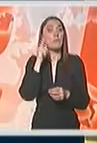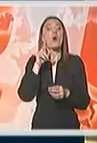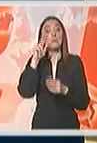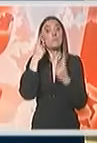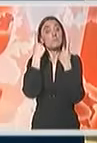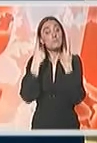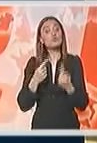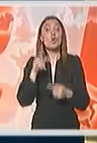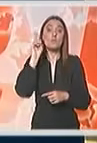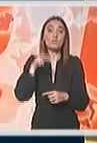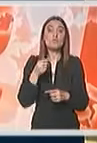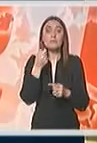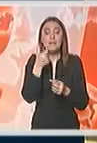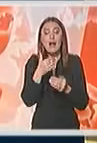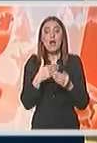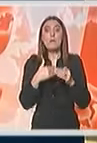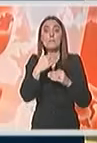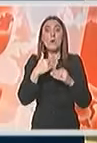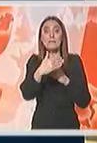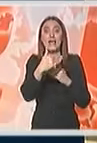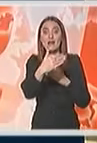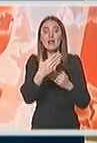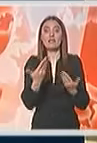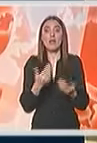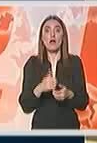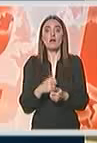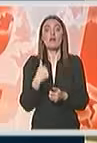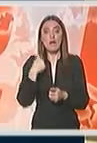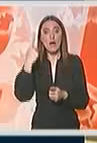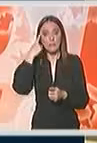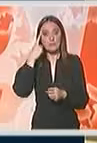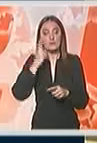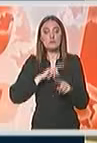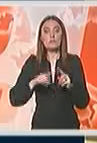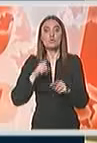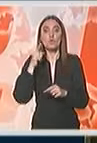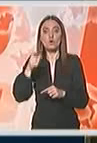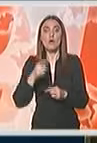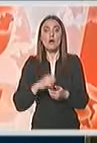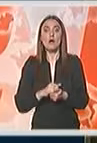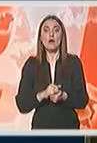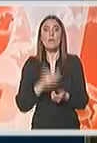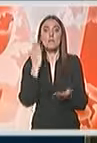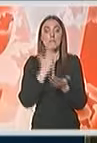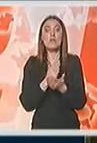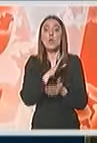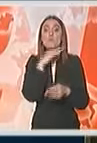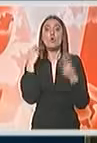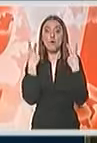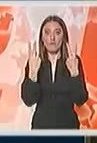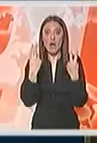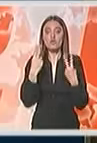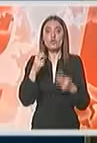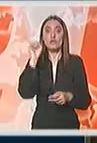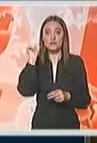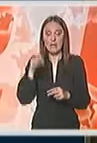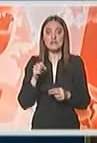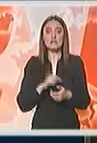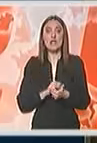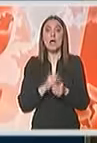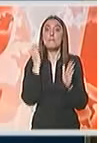mogućnost blagog pomeranja. Pa ja mislim zbog kako toga to bi bilo, ja mislim zbog toga bi bilo jako važno da se